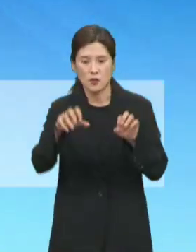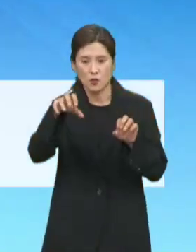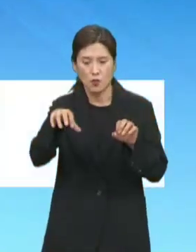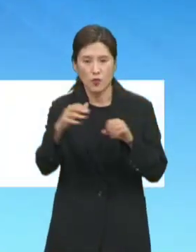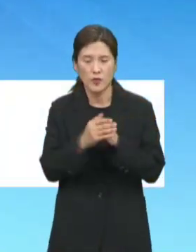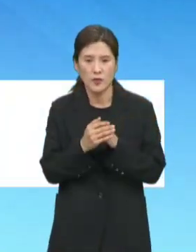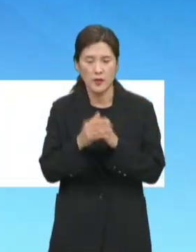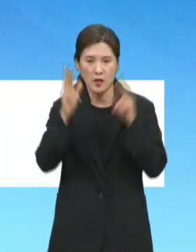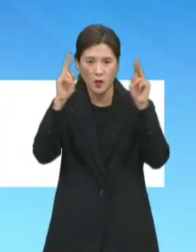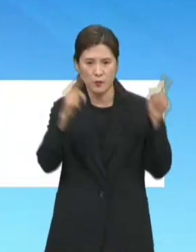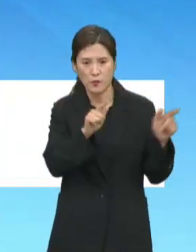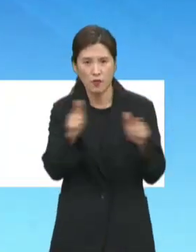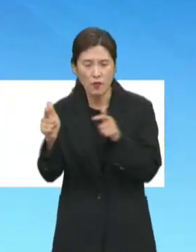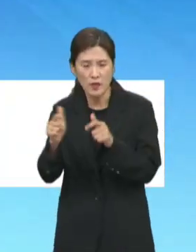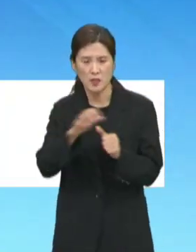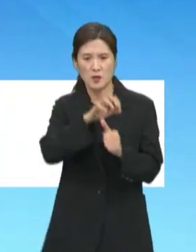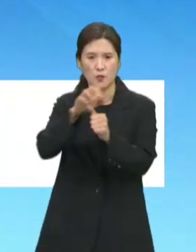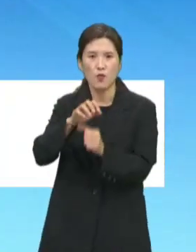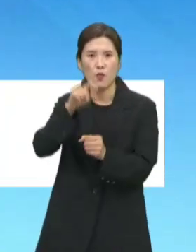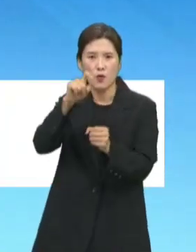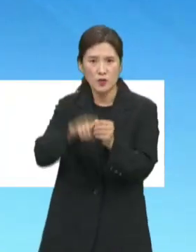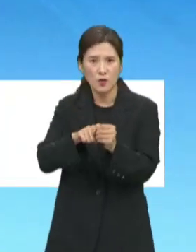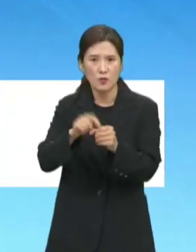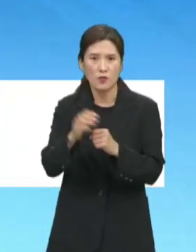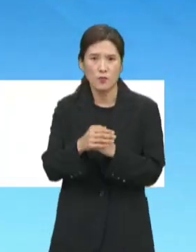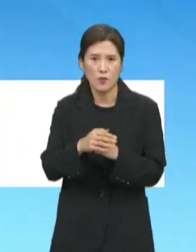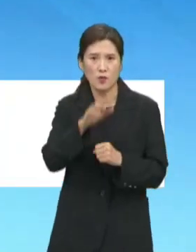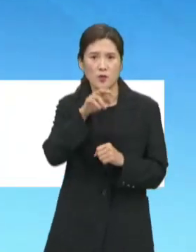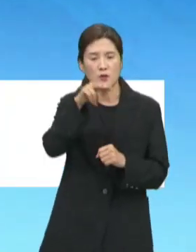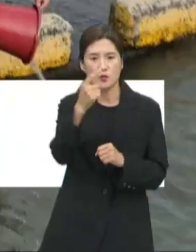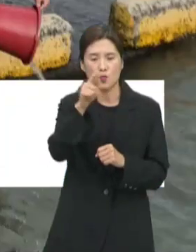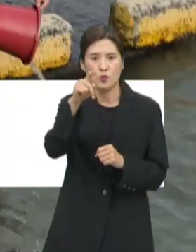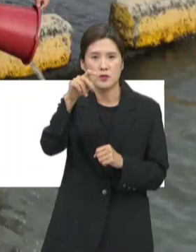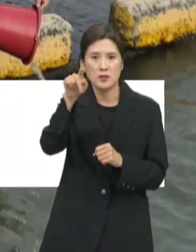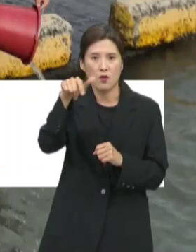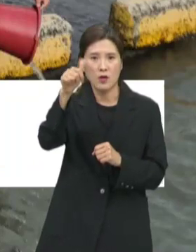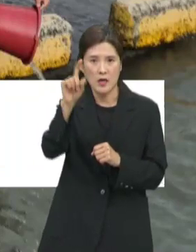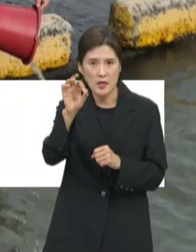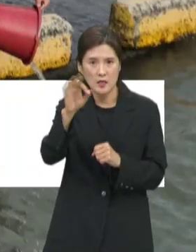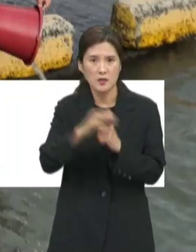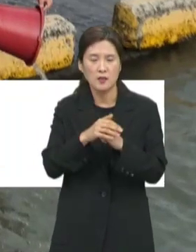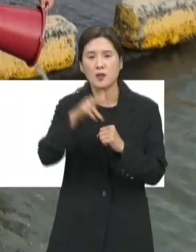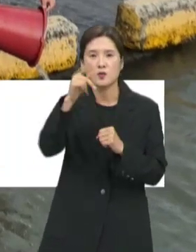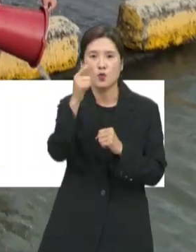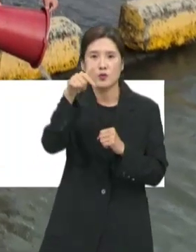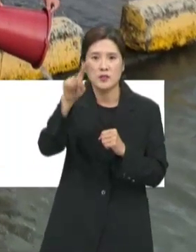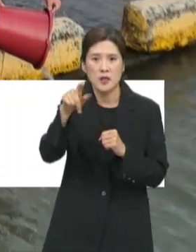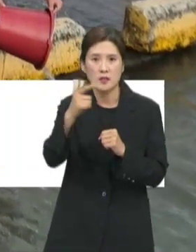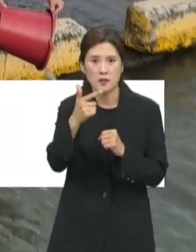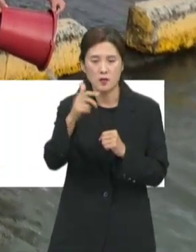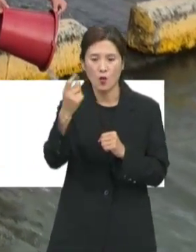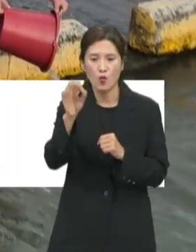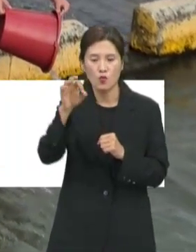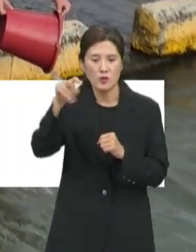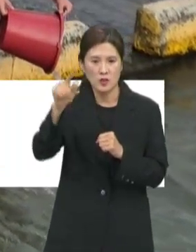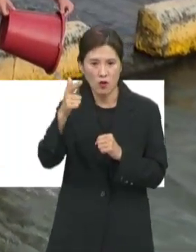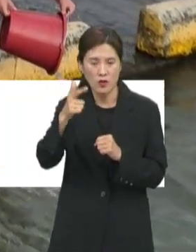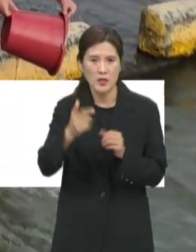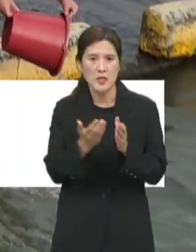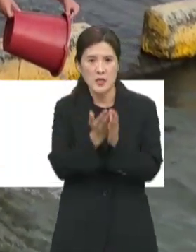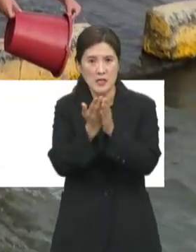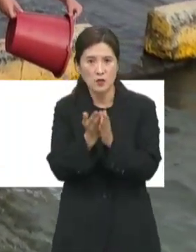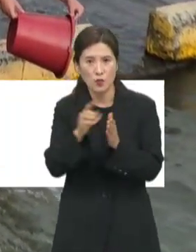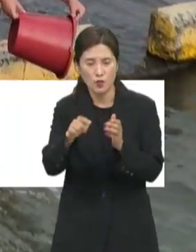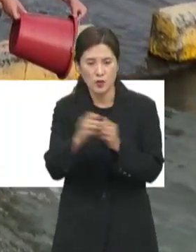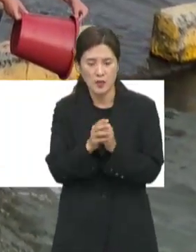서천군이 어족 자원 기반을 조성하기 위해 마서면 송석항 축산항 서면 홍원항 앞바다에 가폭 1cm